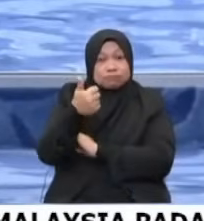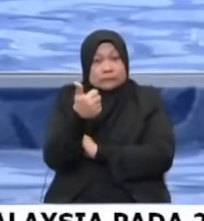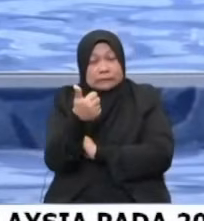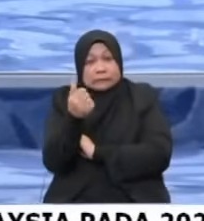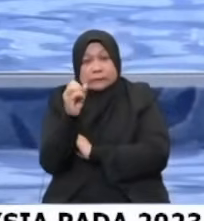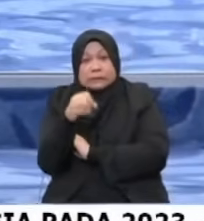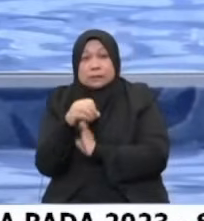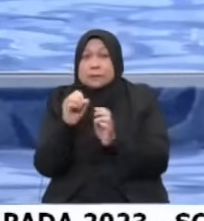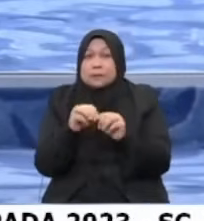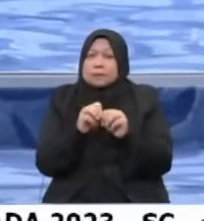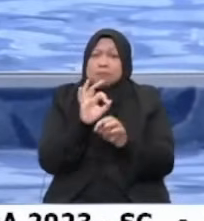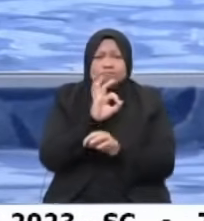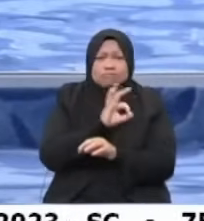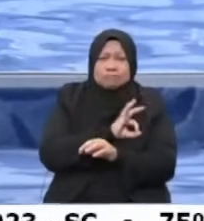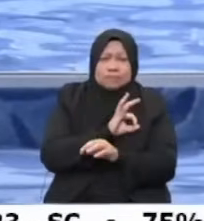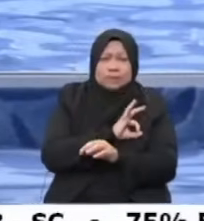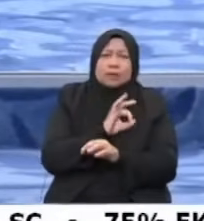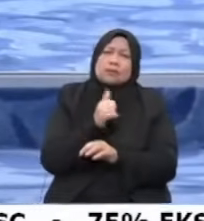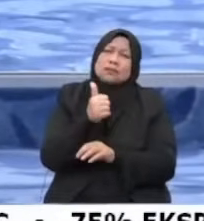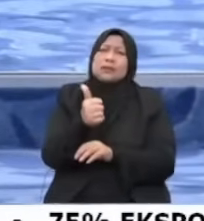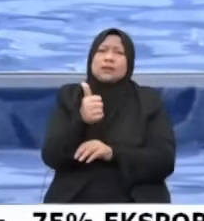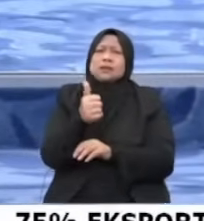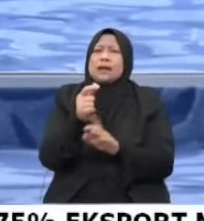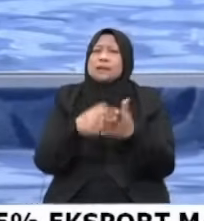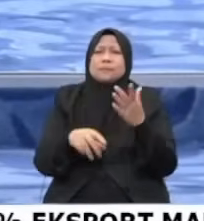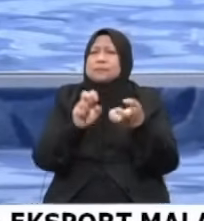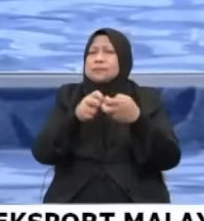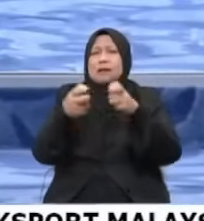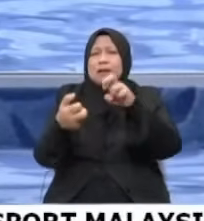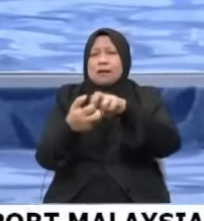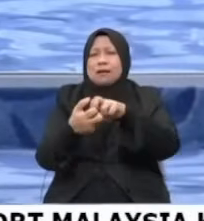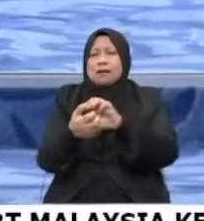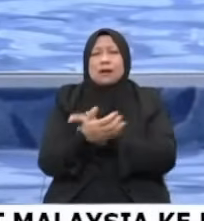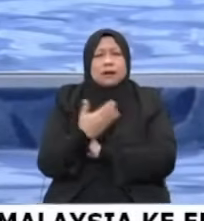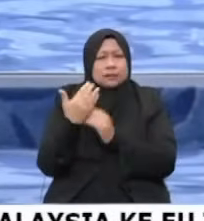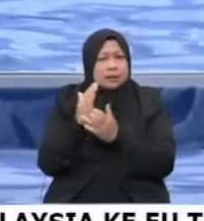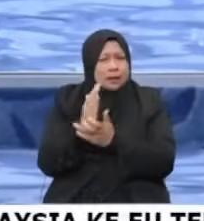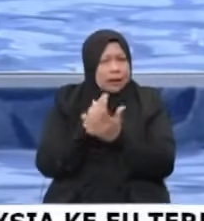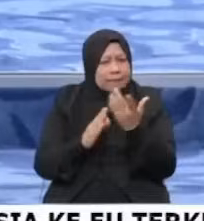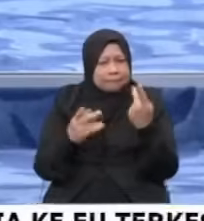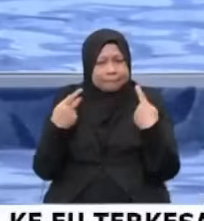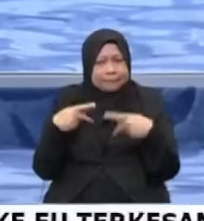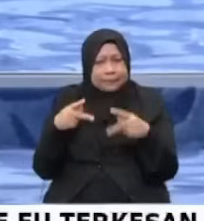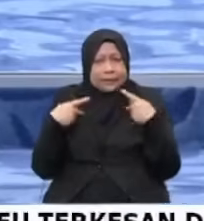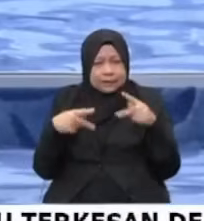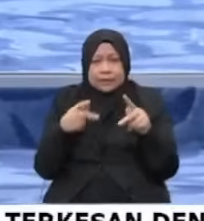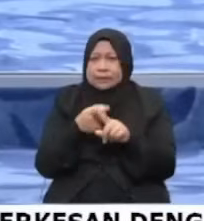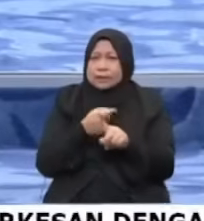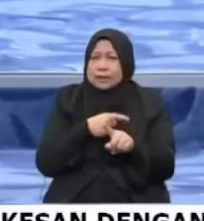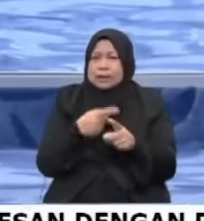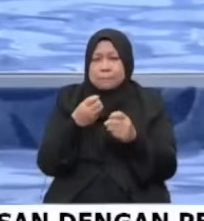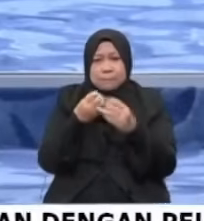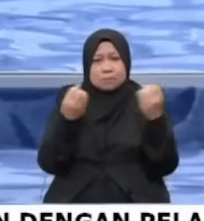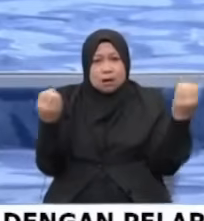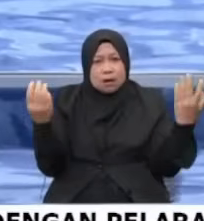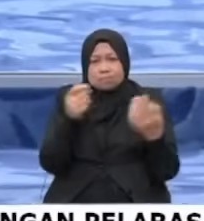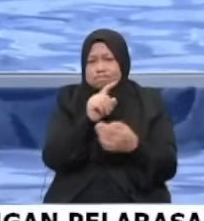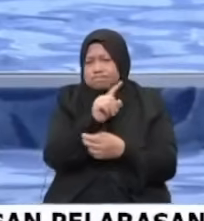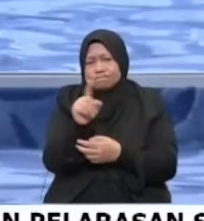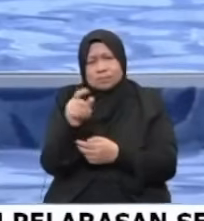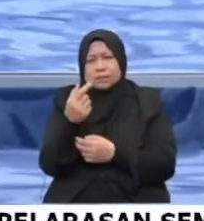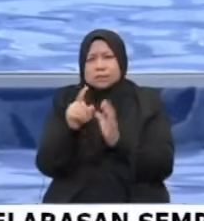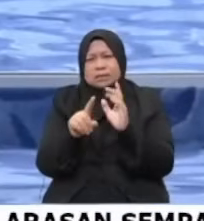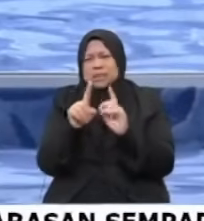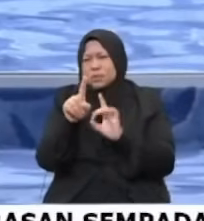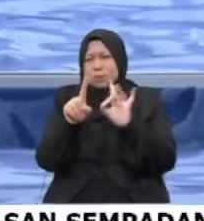lumayan dia tidak sangat mengesankan ya Ada beberapa kedai daripada ratusan yang ada sekitar